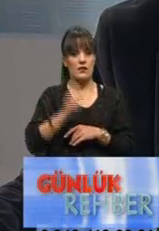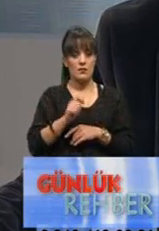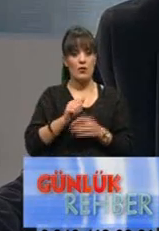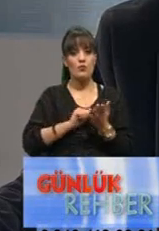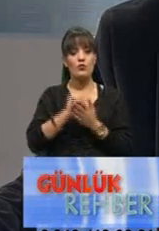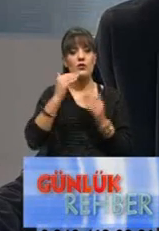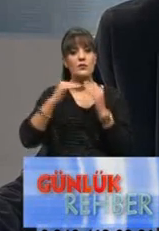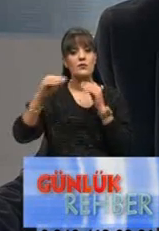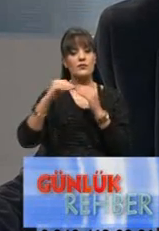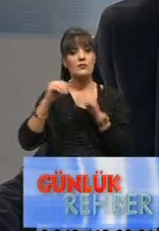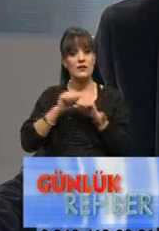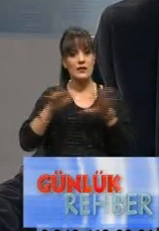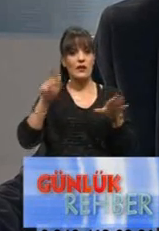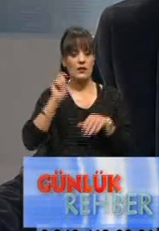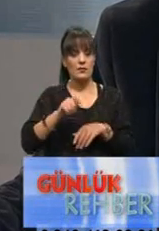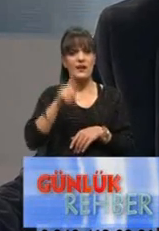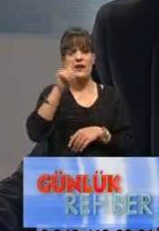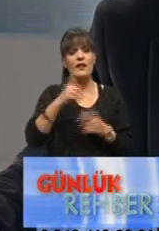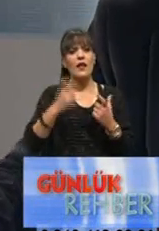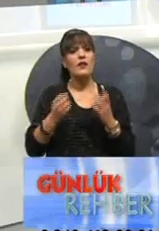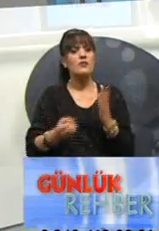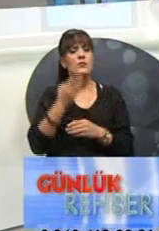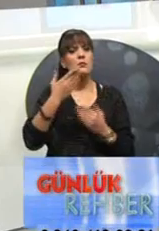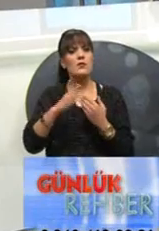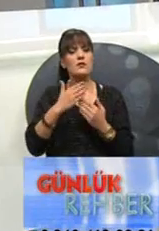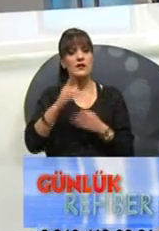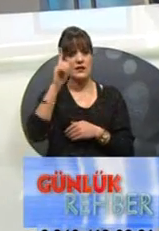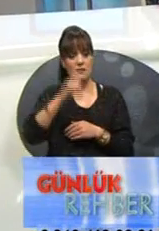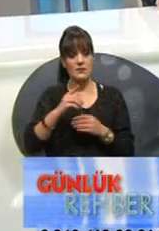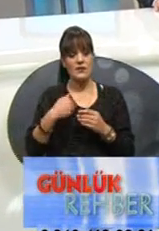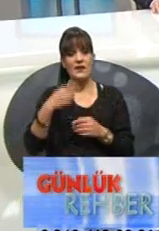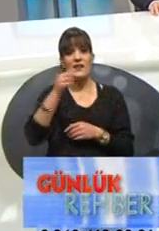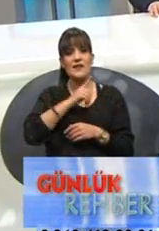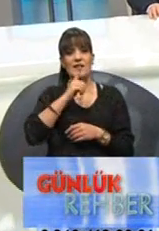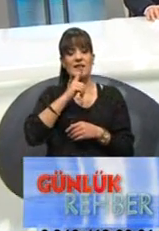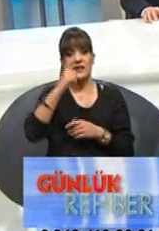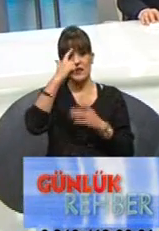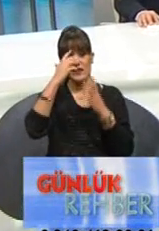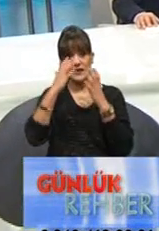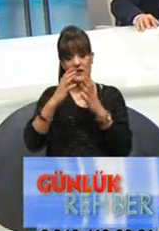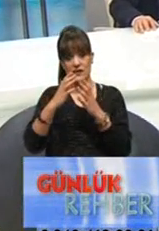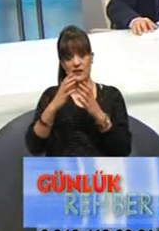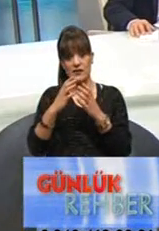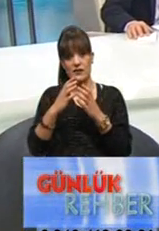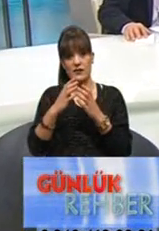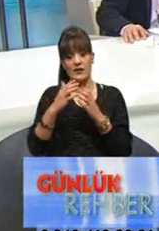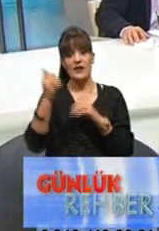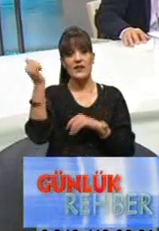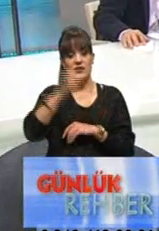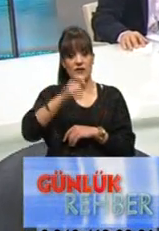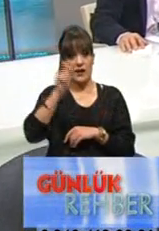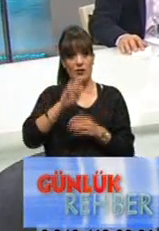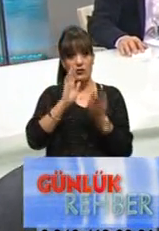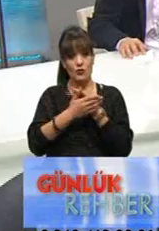Yani evet. bütün kitlelere yaymak. İlk nereden çıkmış bu masa tenisi? Masa tenisi İngilizlerin Hindistan'ı işgal ettikleri